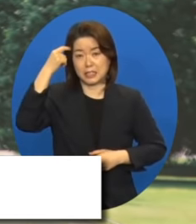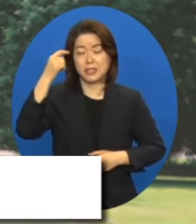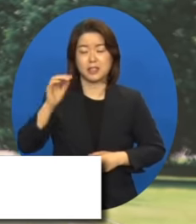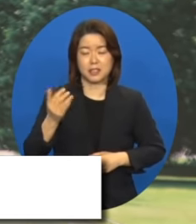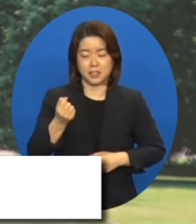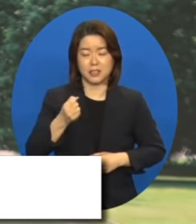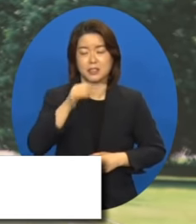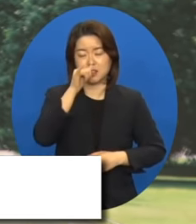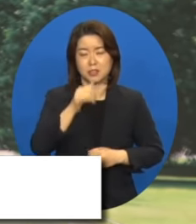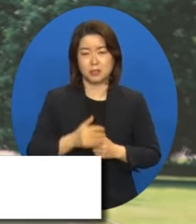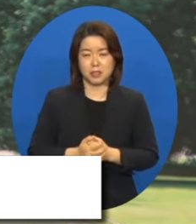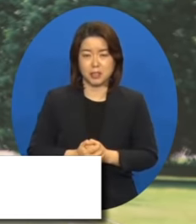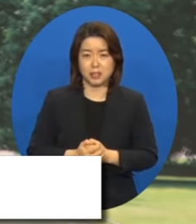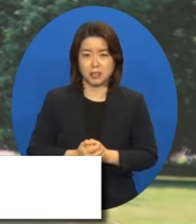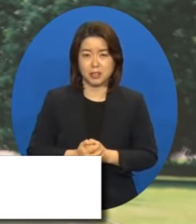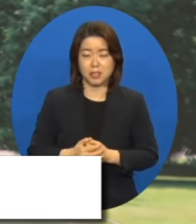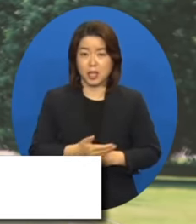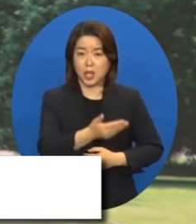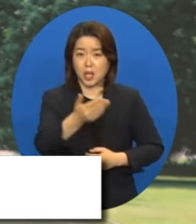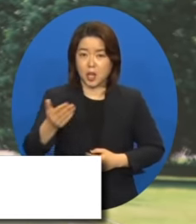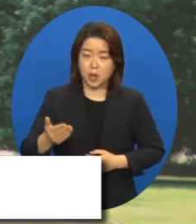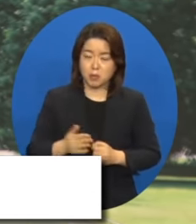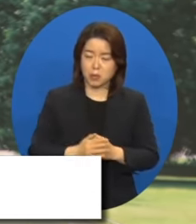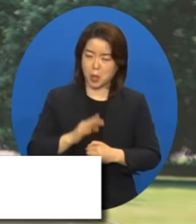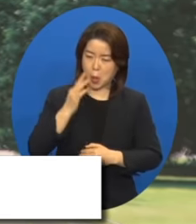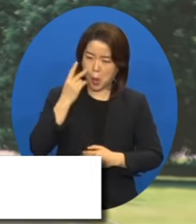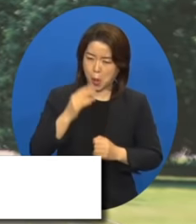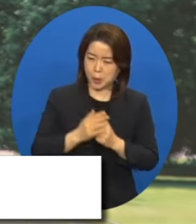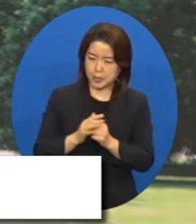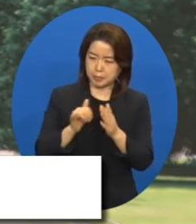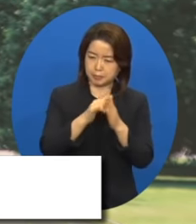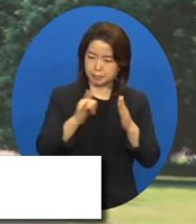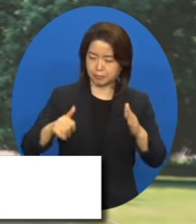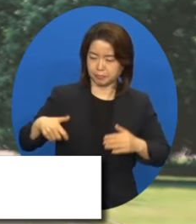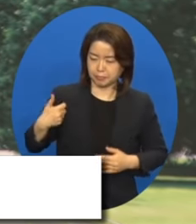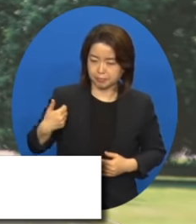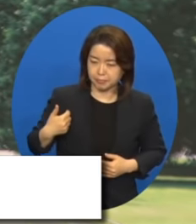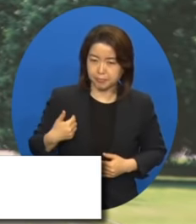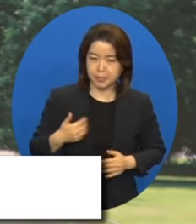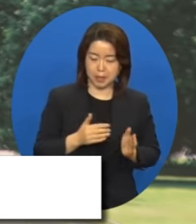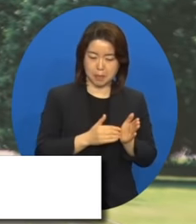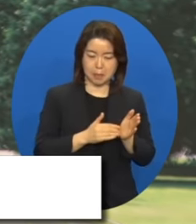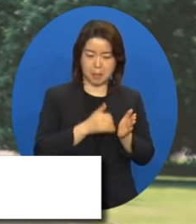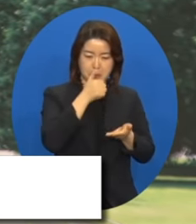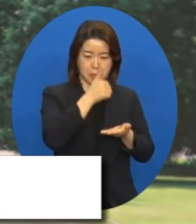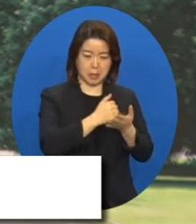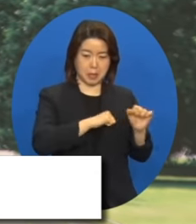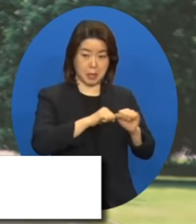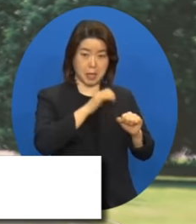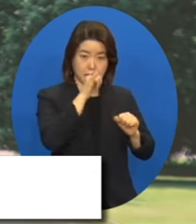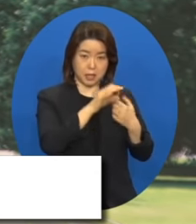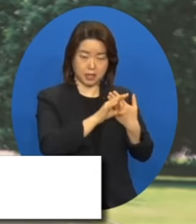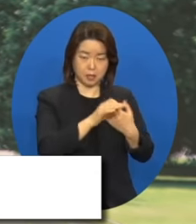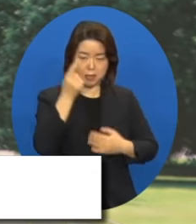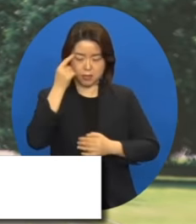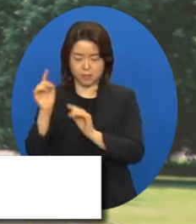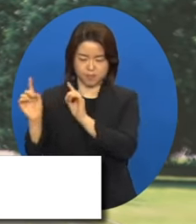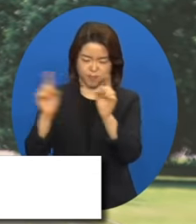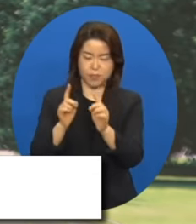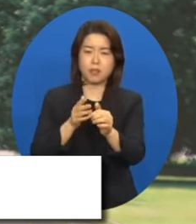거예요. 여러분 중에 혹시 가족 모르게 짓는 은밀한 죄가 있다면 정신 똑바로 차려야